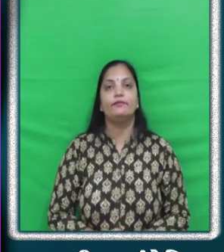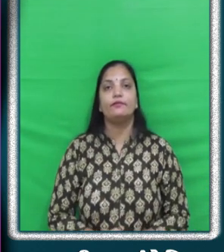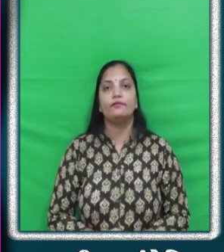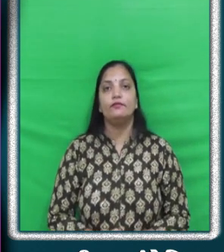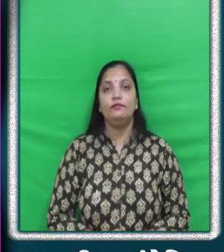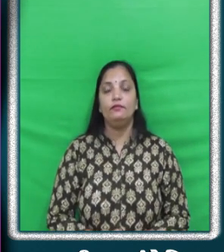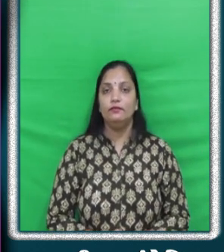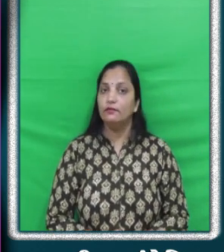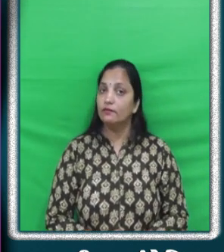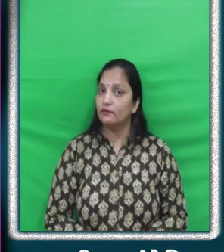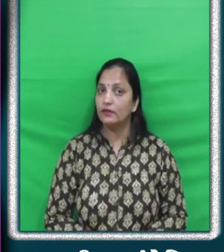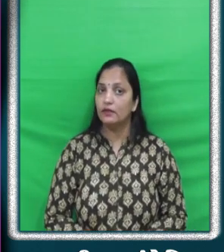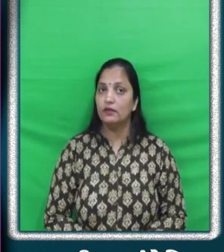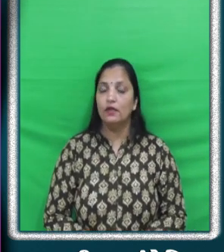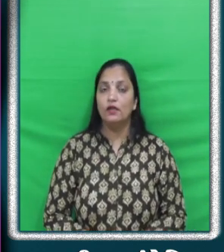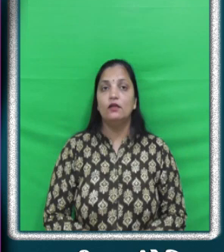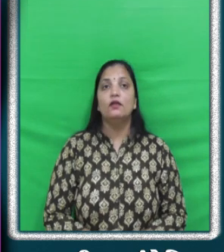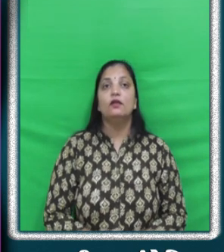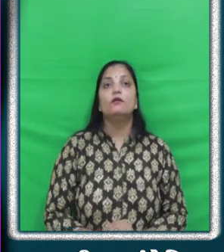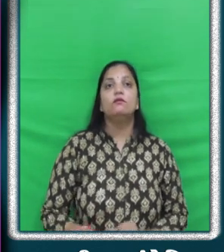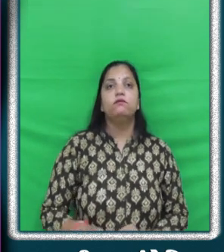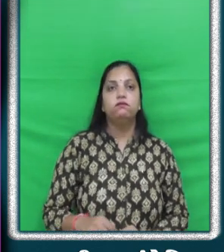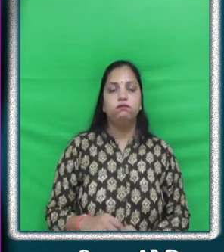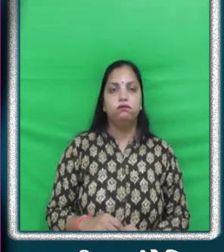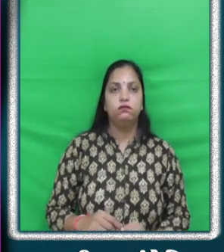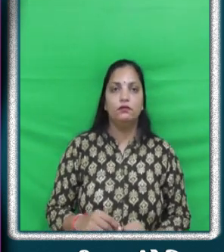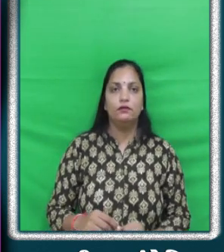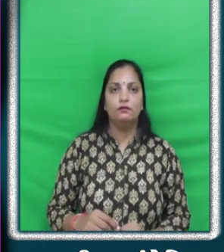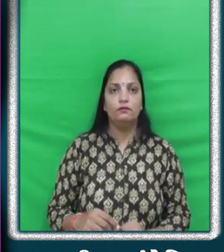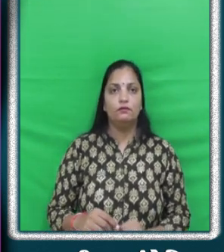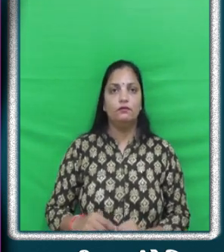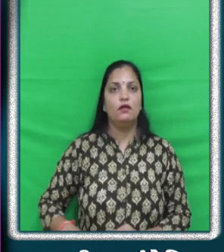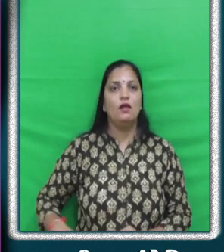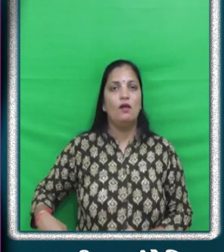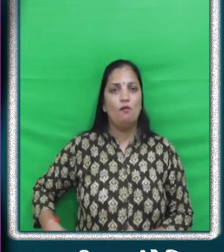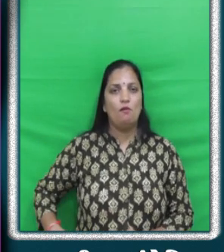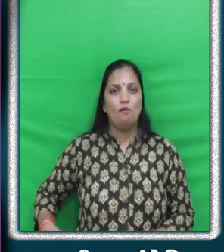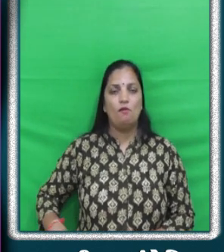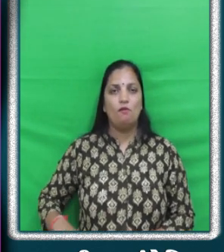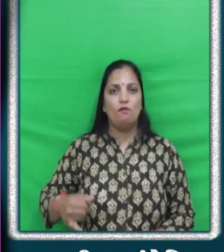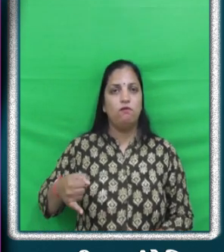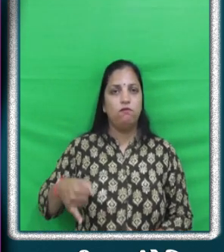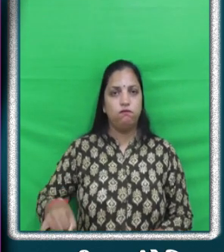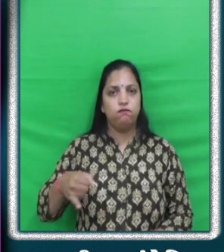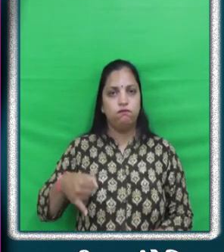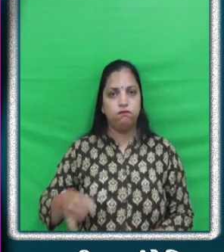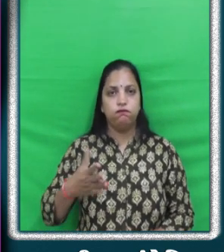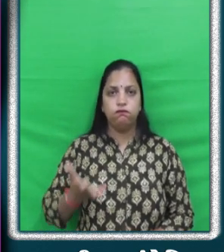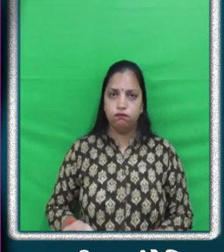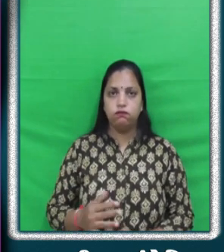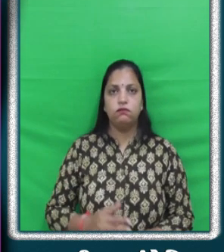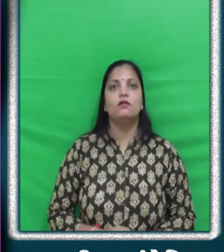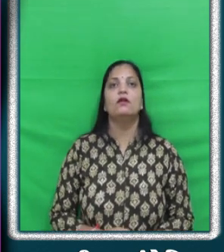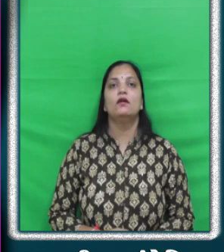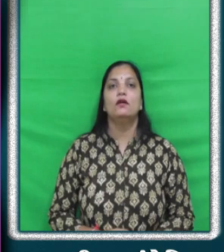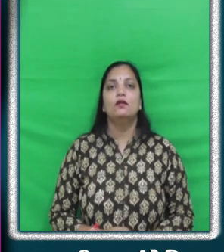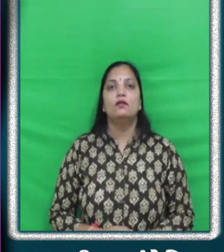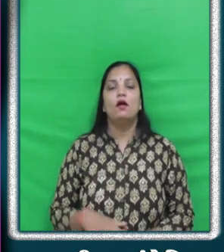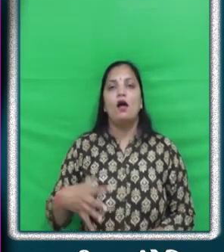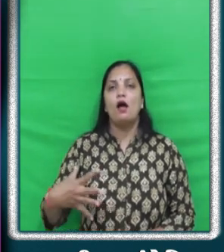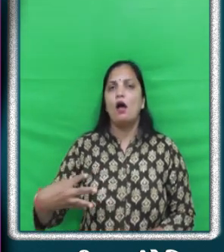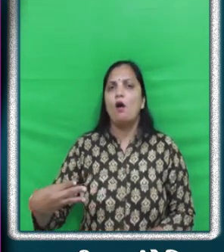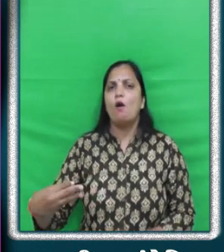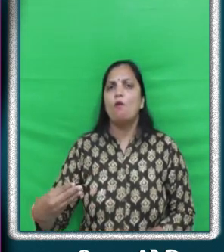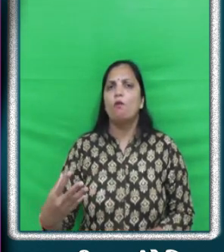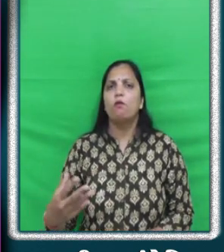ક્વેશ્ચન, મૂત્રપિંડમાં ઉત્સર્ગ એકમ કયો છે? મૂત્રપિંડમાં ઉત્સર્ગ એકમ કયો છે? મૂત્રવાહિની, મૂત્રપિંડ નલિકા, ચેતાકોષ